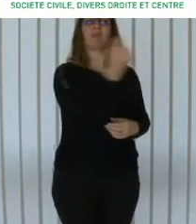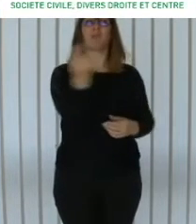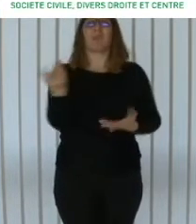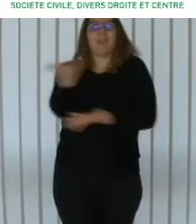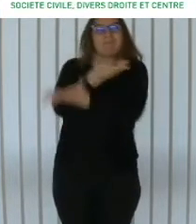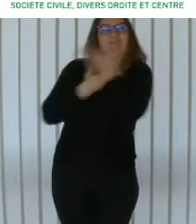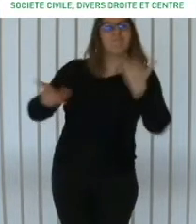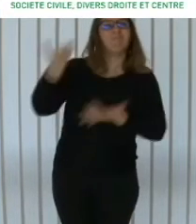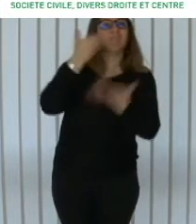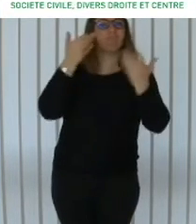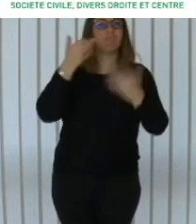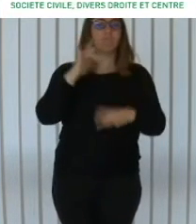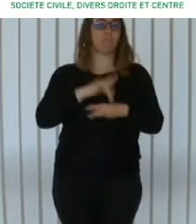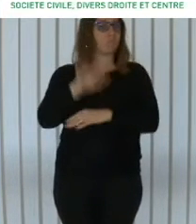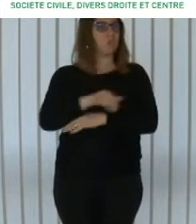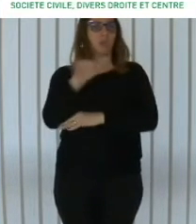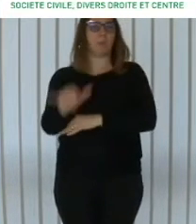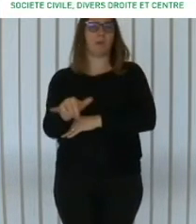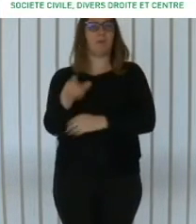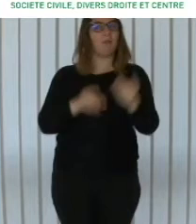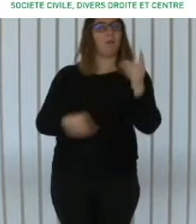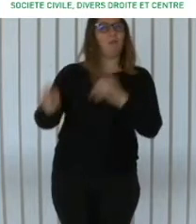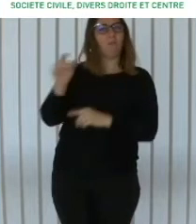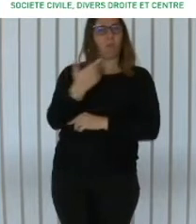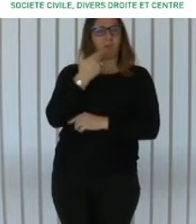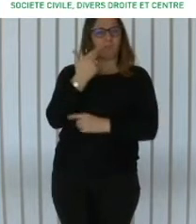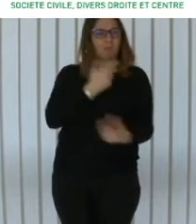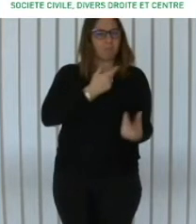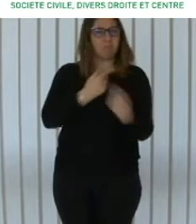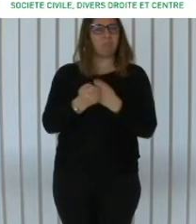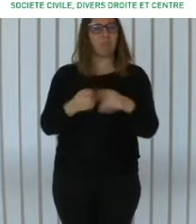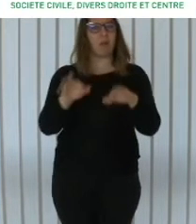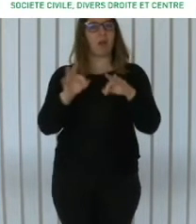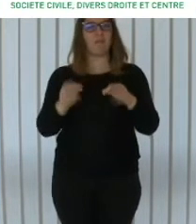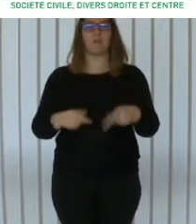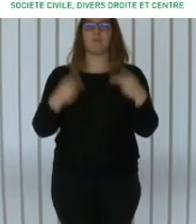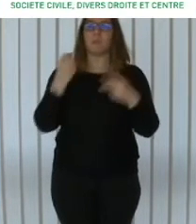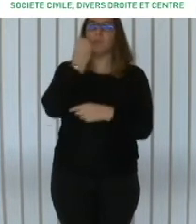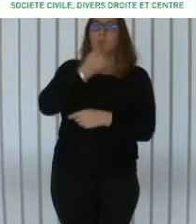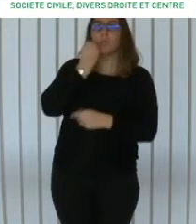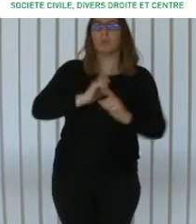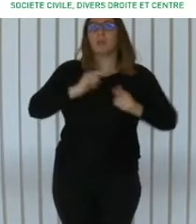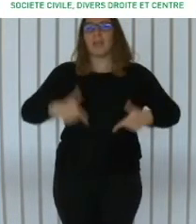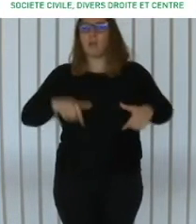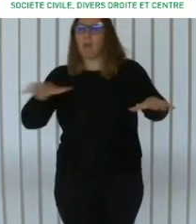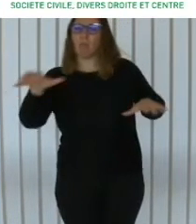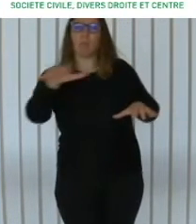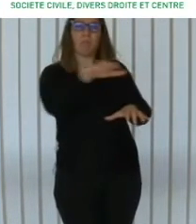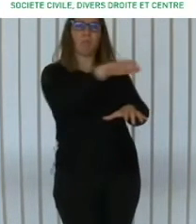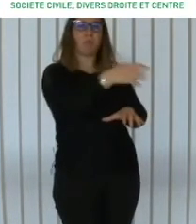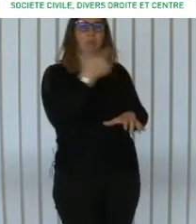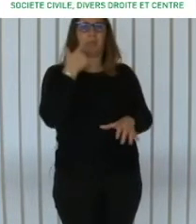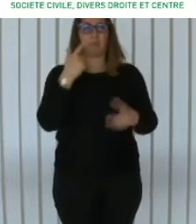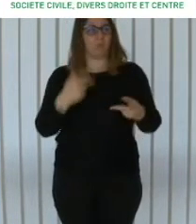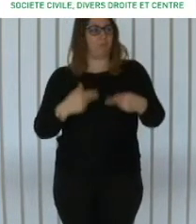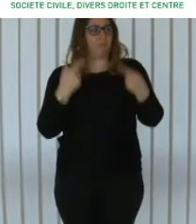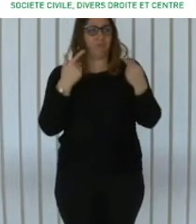jamais eu lieu et vous avez été totalement inefficace dans le traitement de la vie quotidienne des écoles qui s'est détériorée.